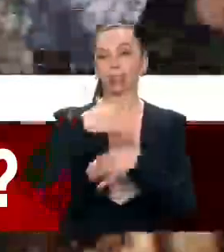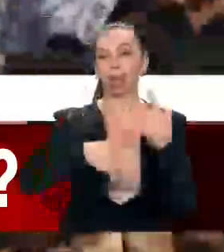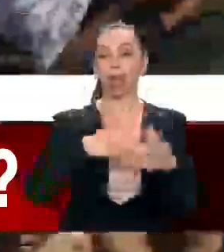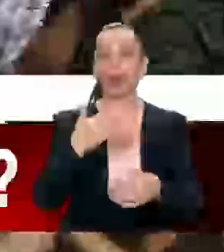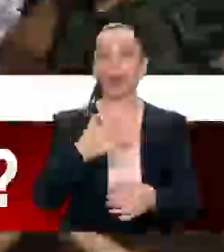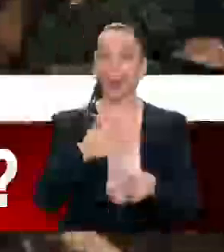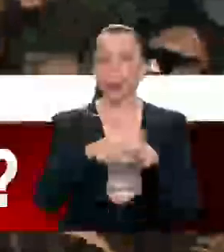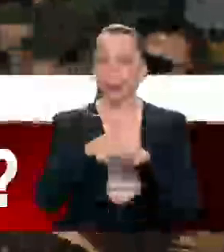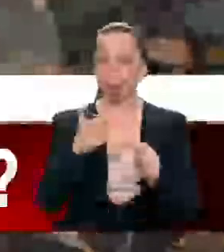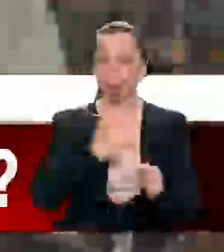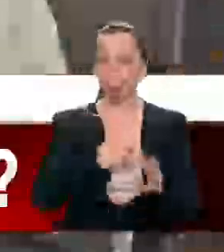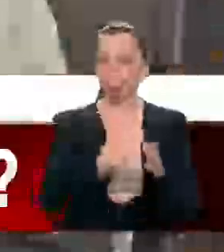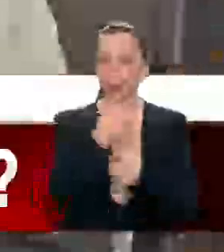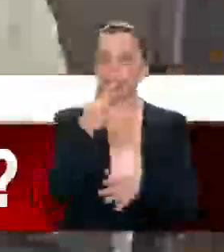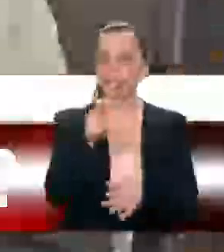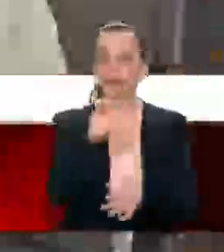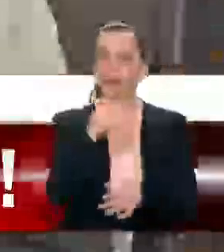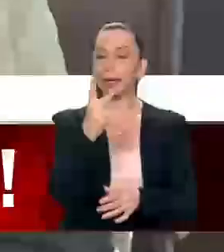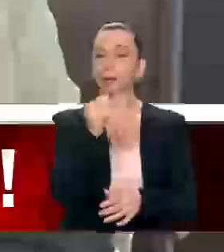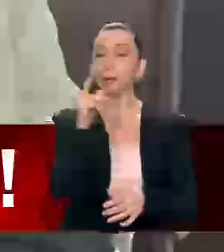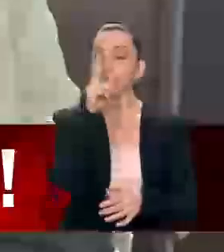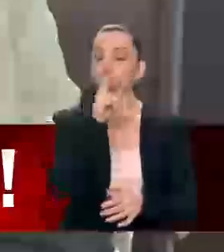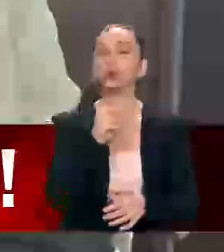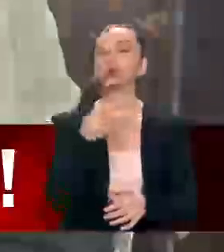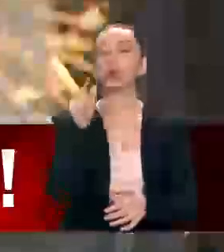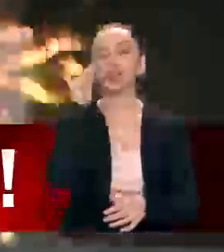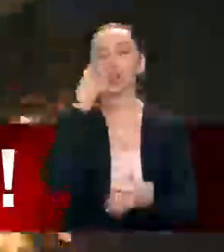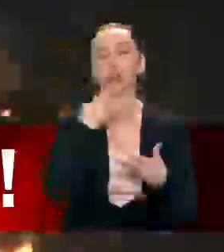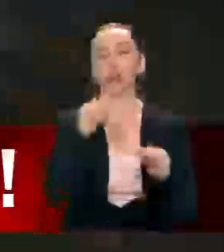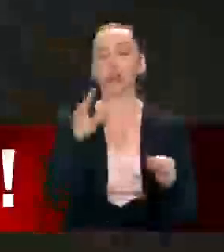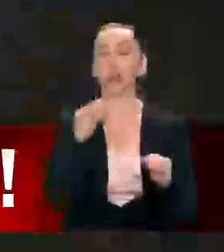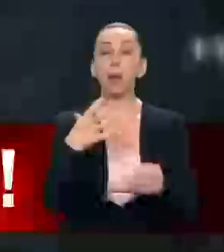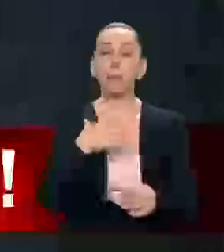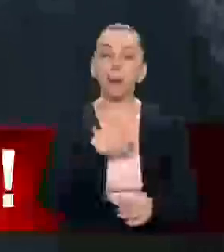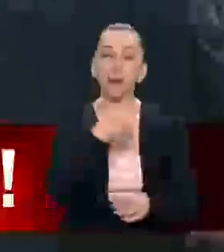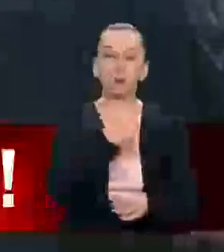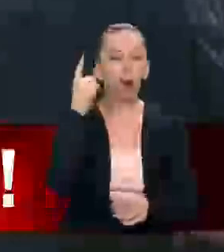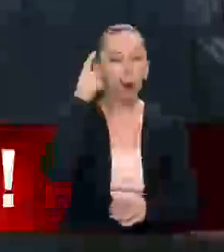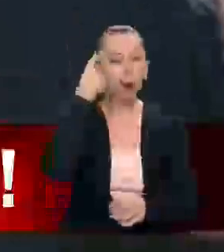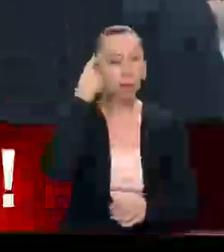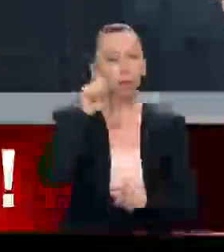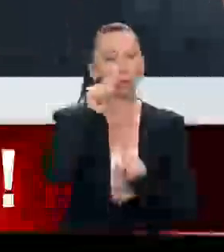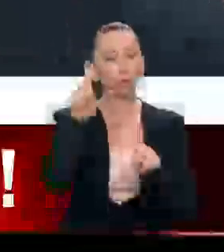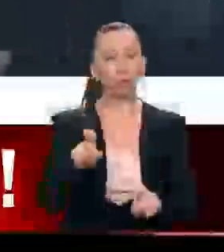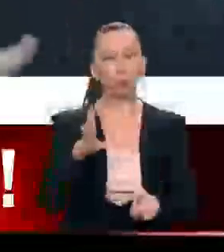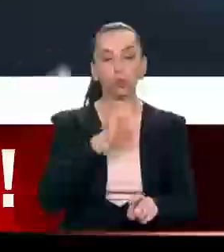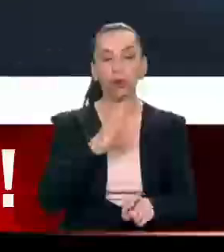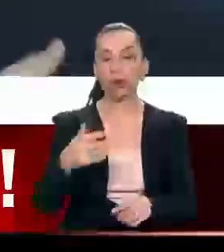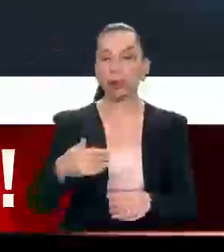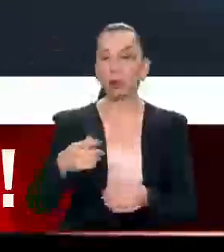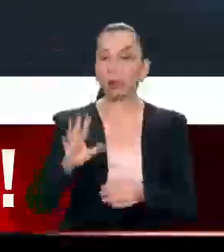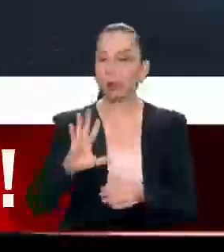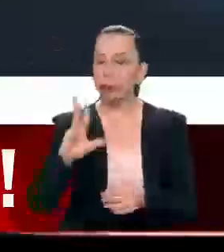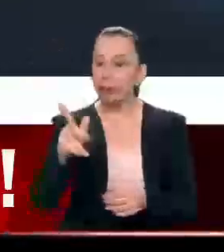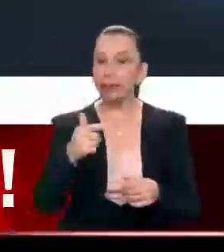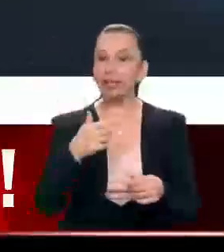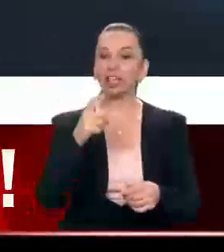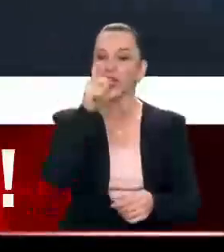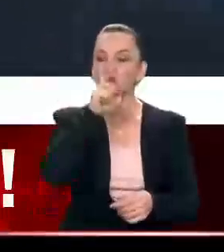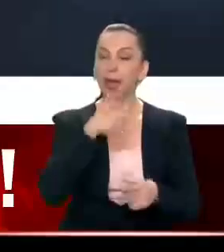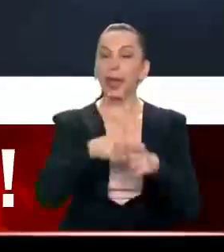yasalaşınca 2010-250.000 kişiye emeklilik kapısı aralanacak ancak işverenlerin aklında bir soru işareti var ileride işçinin hem